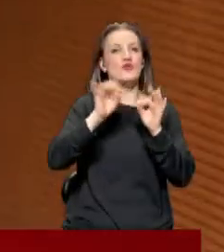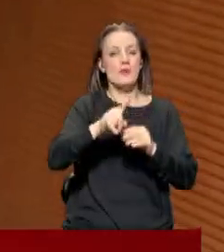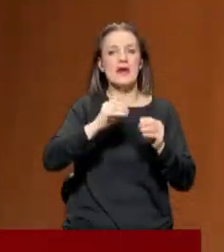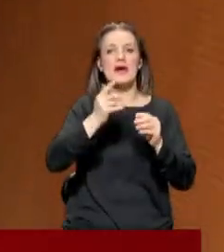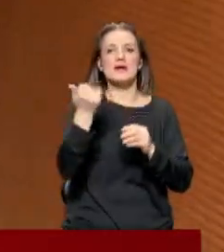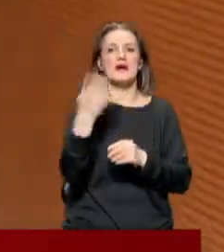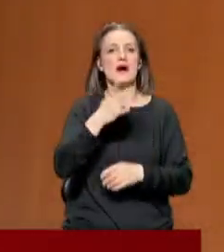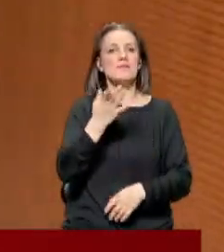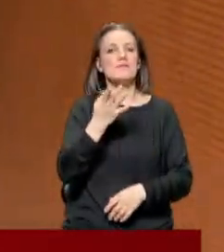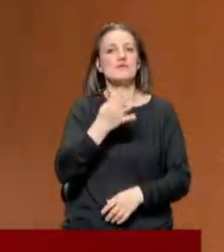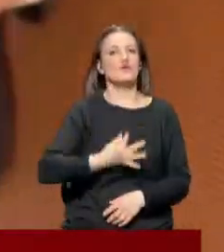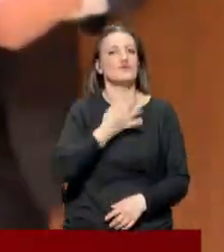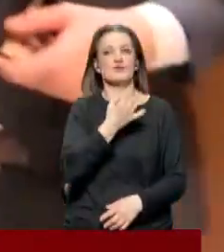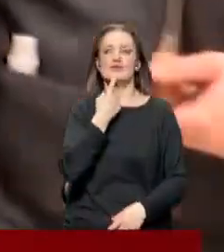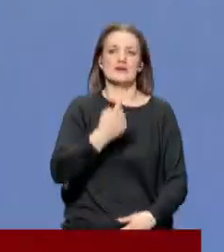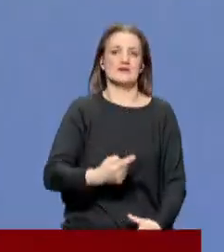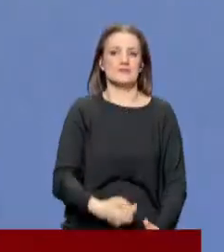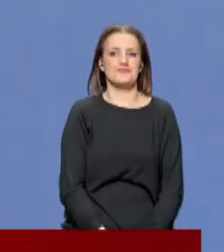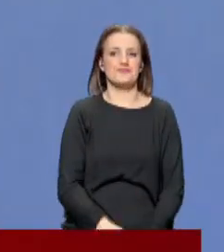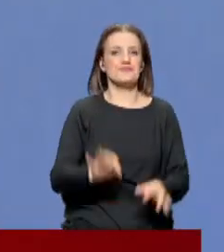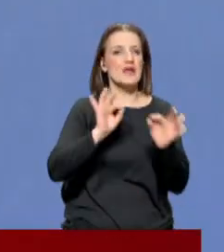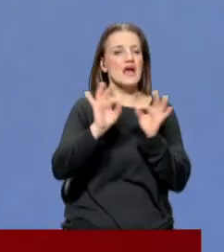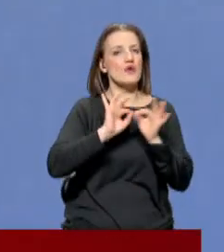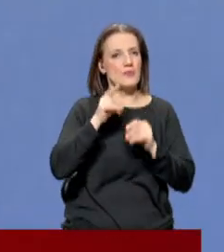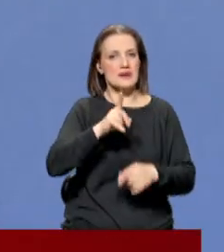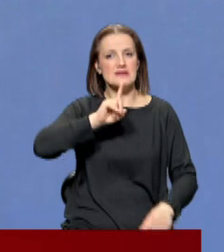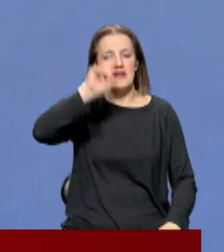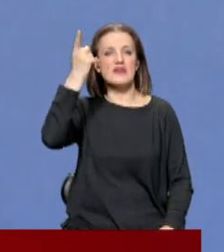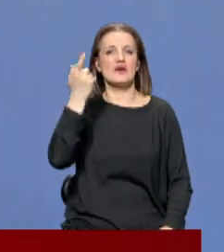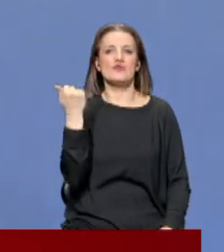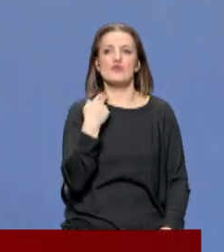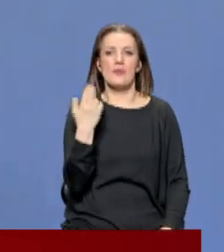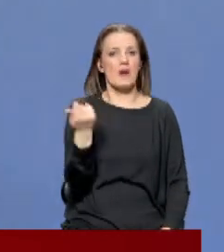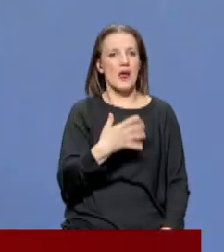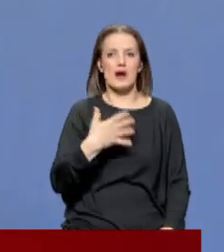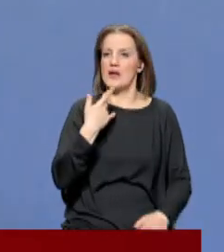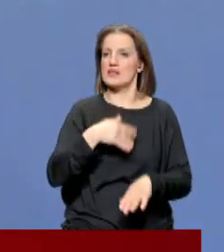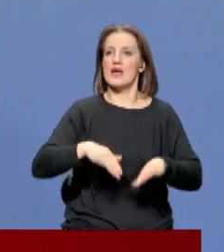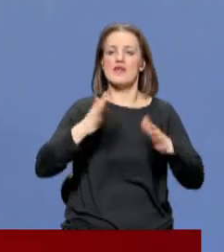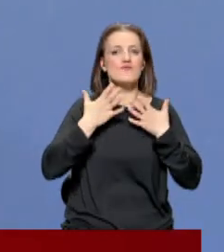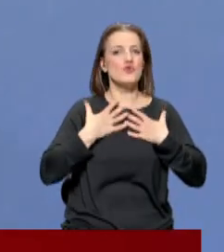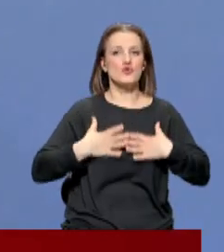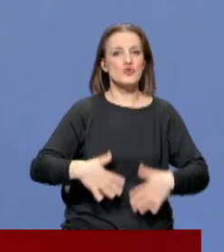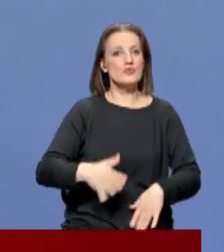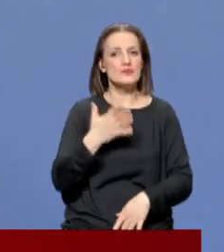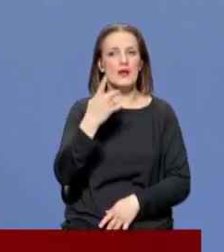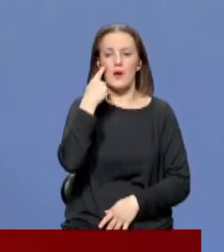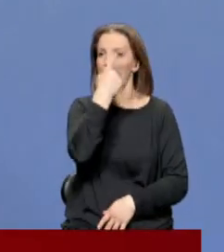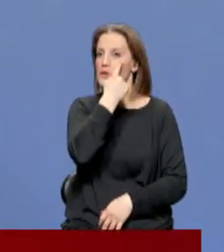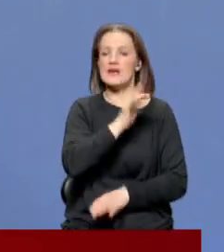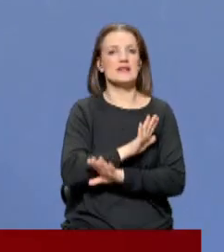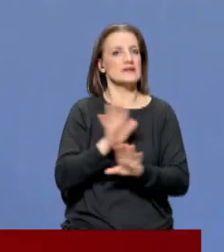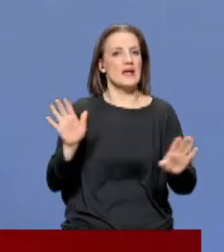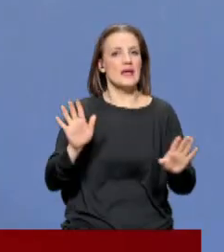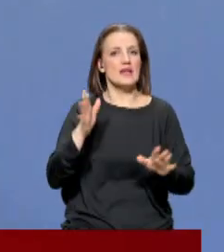umuttur. Hücrelerde hissedilir diye tarif etti. Ekonomi sadece rakam değil. Vücudunuzun her alanında, sadece gözlerinde